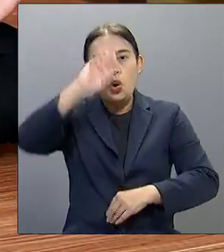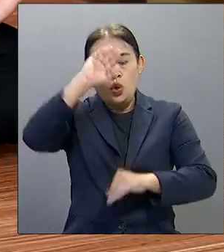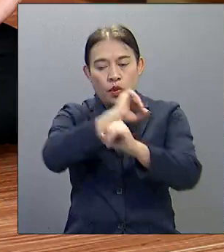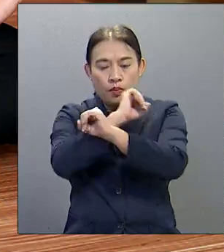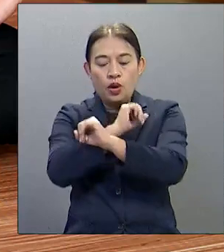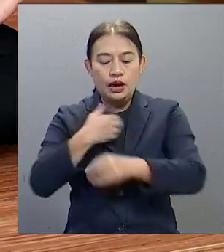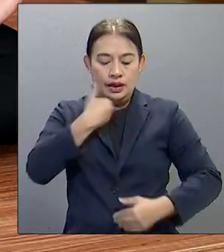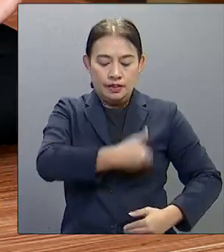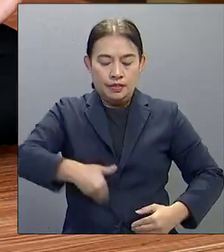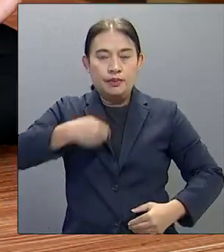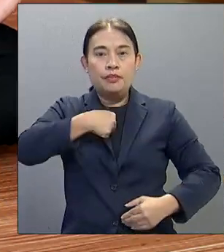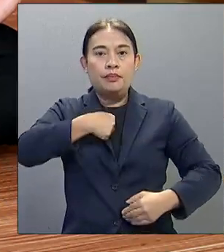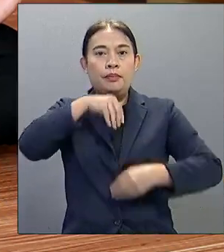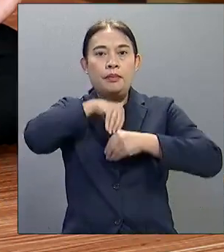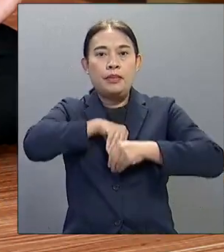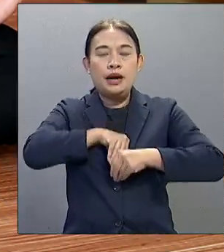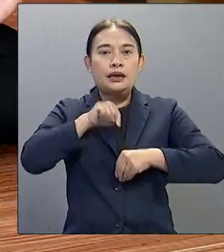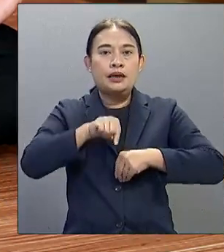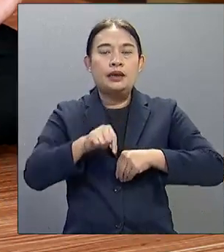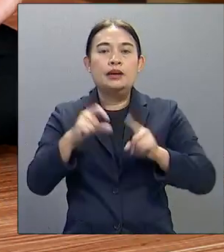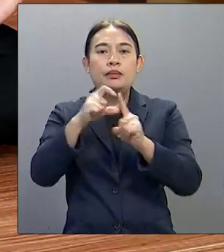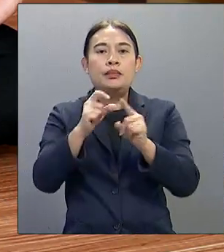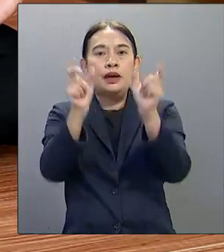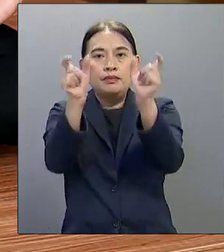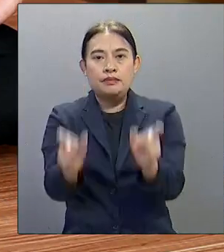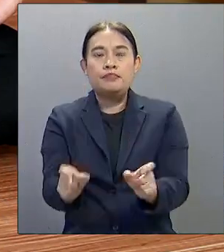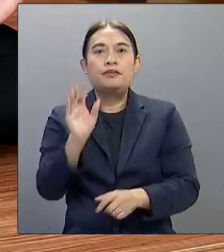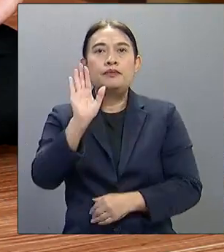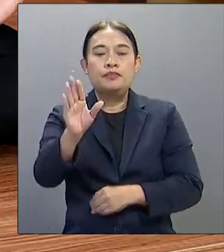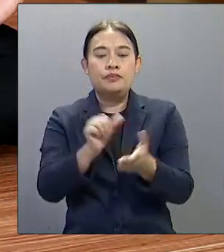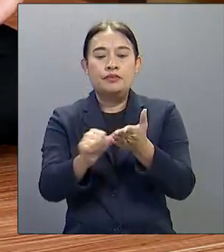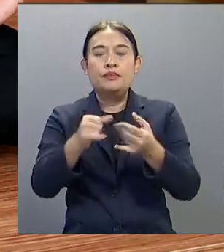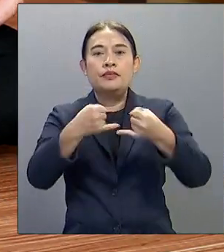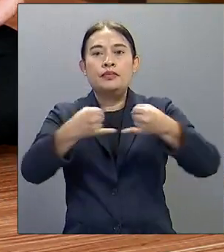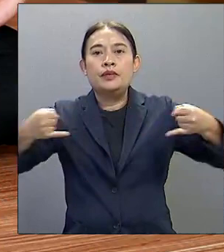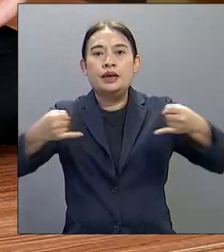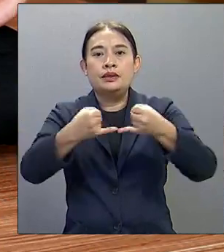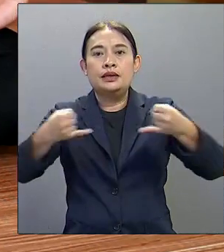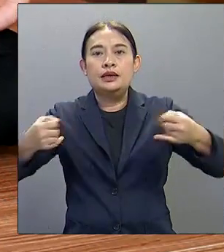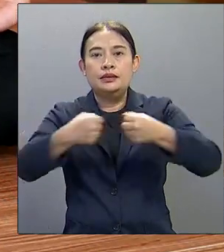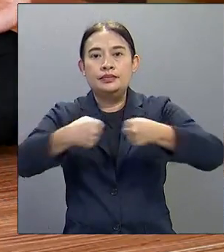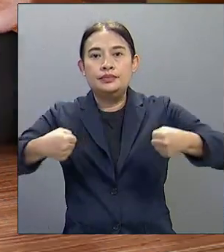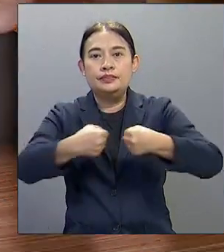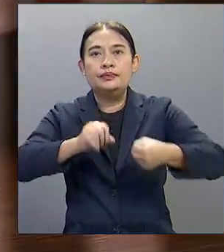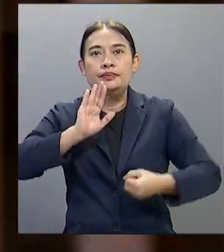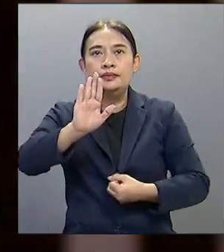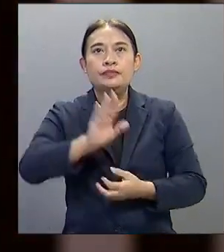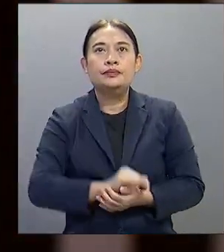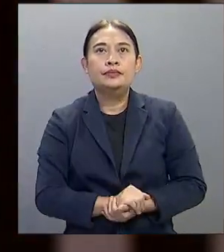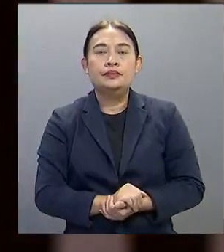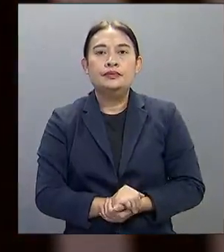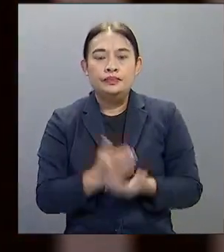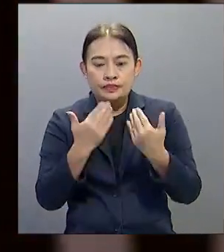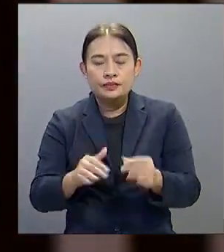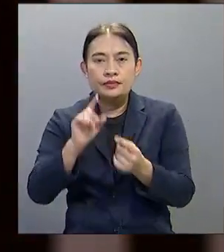ในนั่นก็เป็นคำกลงของท่าฤาษีดัดตนแก้เส้นมหาสนุกระงับนะครับส่วนท่าต่อ